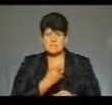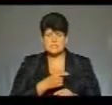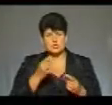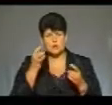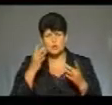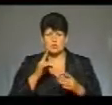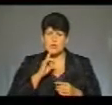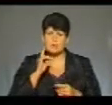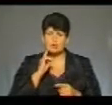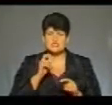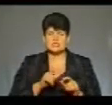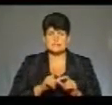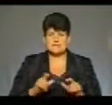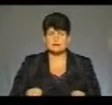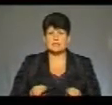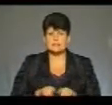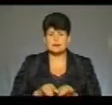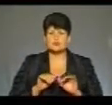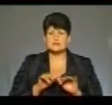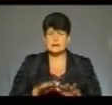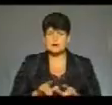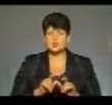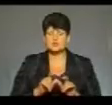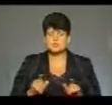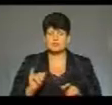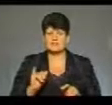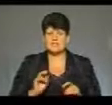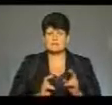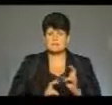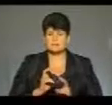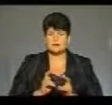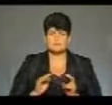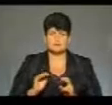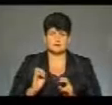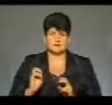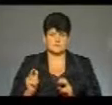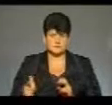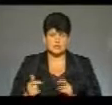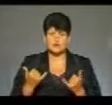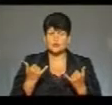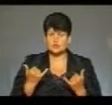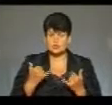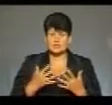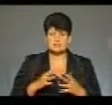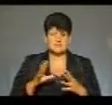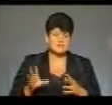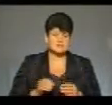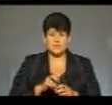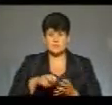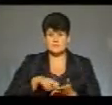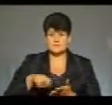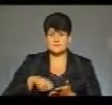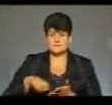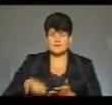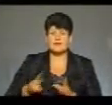і молодіжних закладів, а також діяльність установ і підприємств житлово-комунальної сфери. Сьогодні усім їм розіслали інформаційні